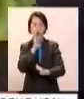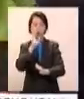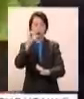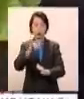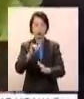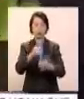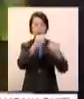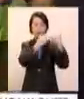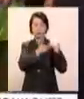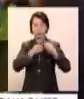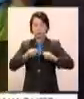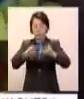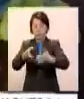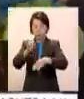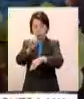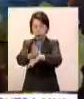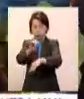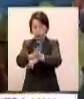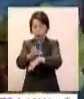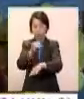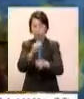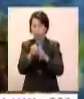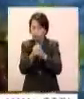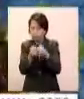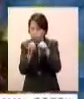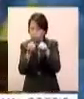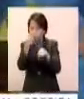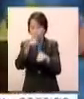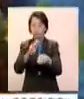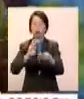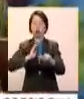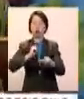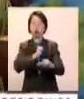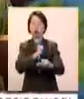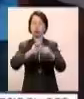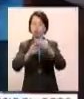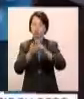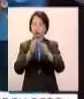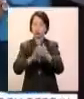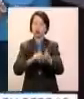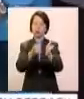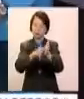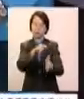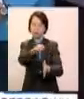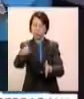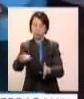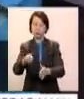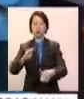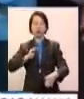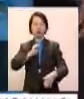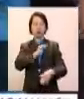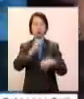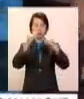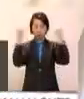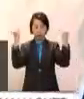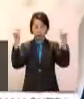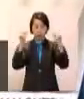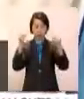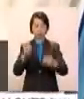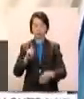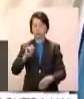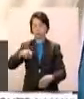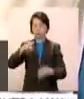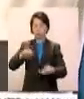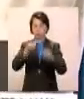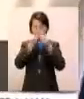yang berperanan memberikan nasihat serta bimbingan kepada ahli komuniti yang memerlukan. Pada majlis sama, Timbalan Perdana Menteri turut